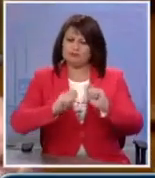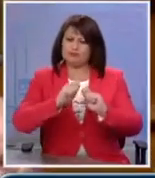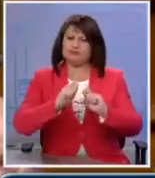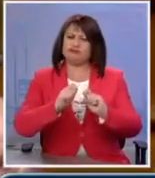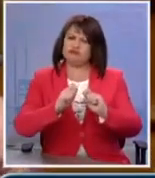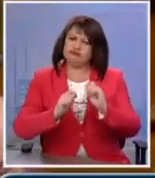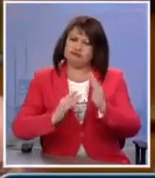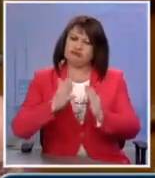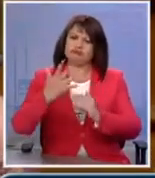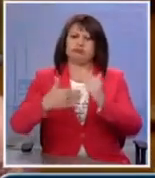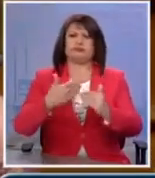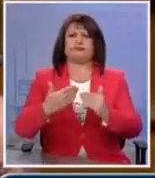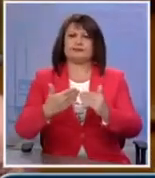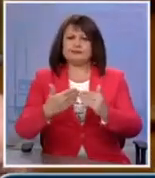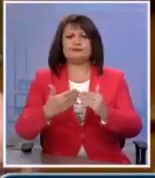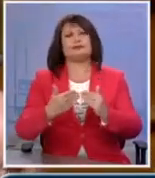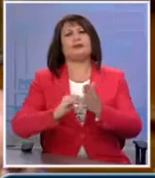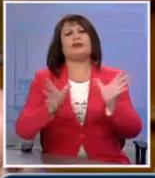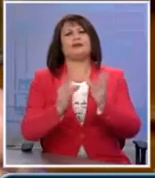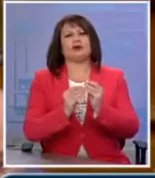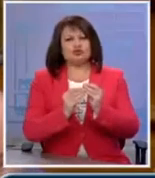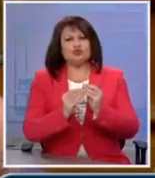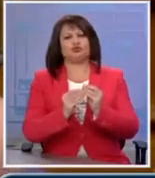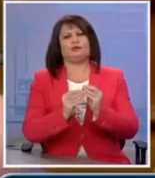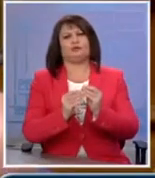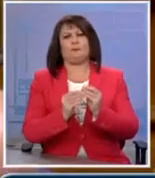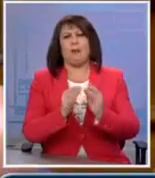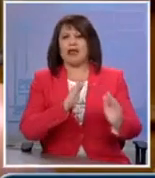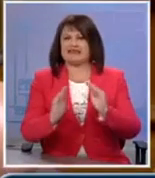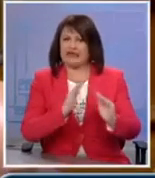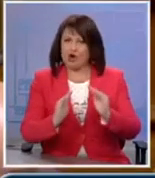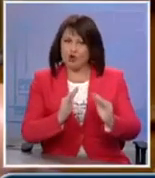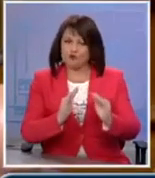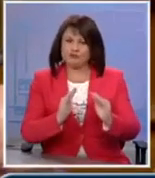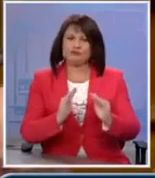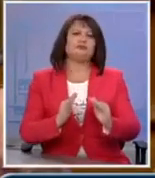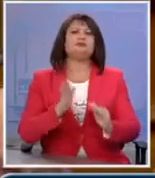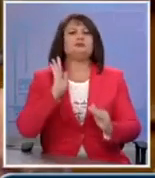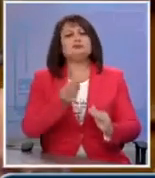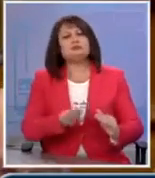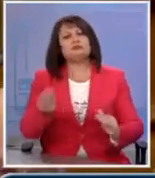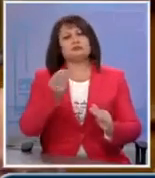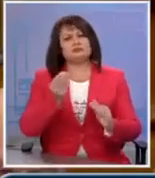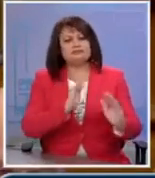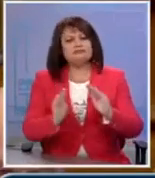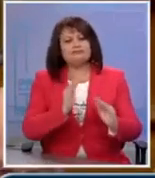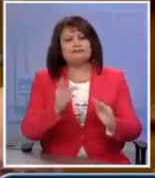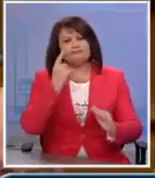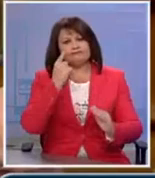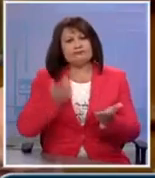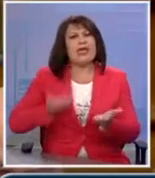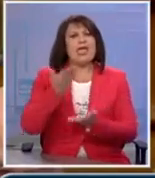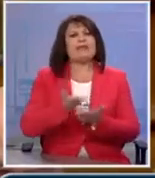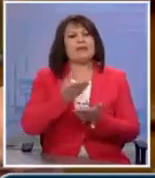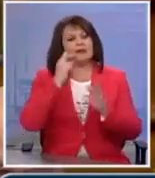με βάση την Υπηρεσία Ασύλου και Αρχή Προσφύγων για τη διασφάλιση όσο το δυνατόν πιο αποτελεσματικής διαδικασίας εξέτασης των ετοιμάτων